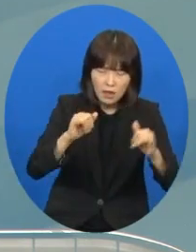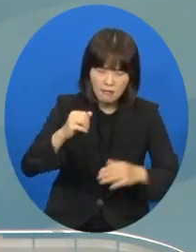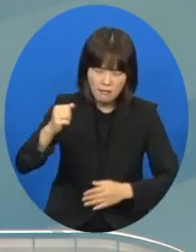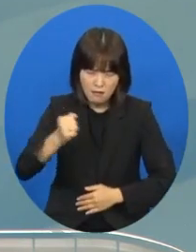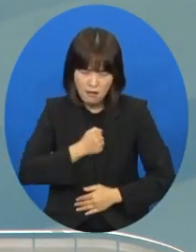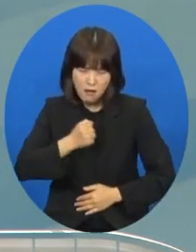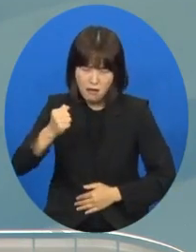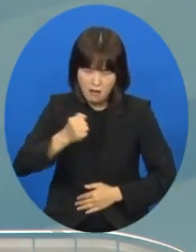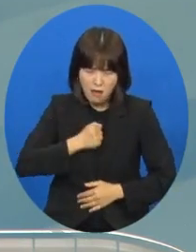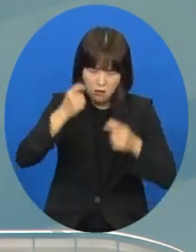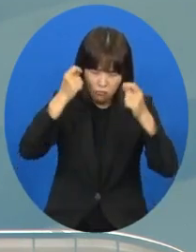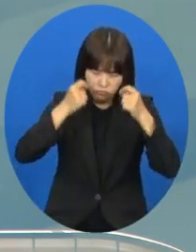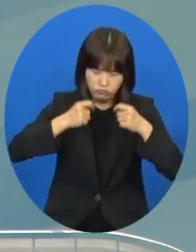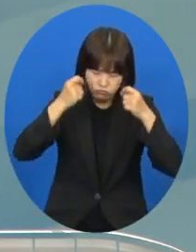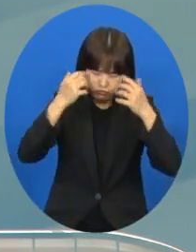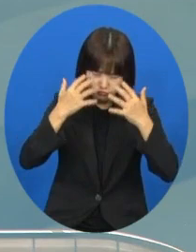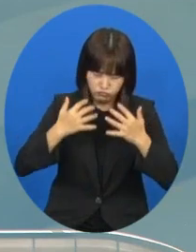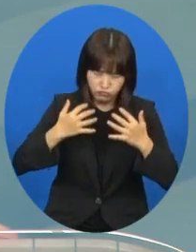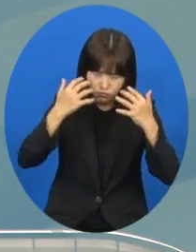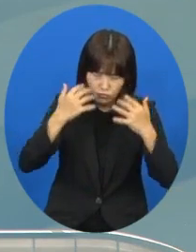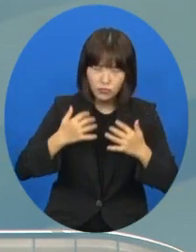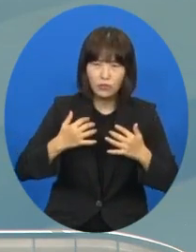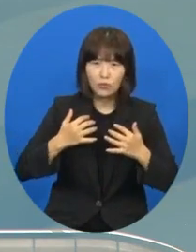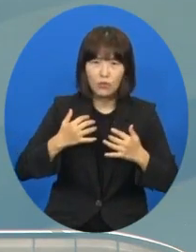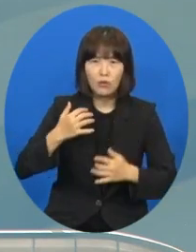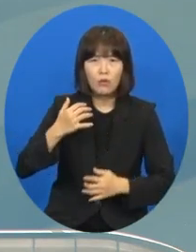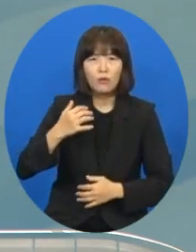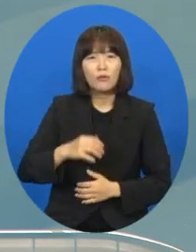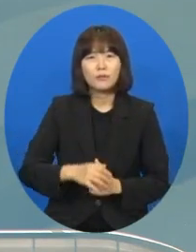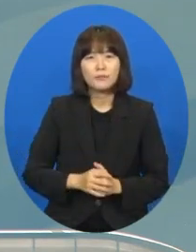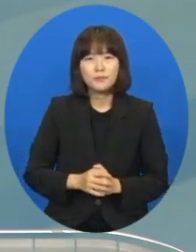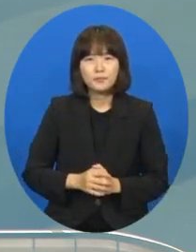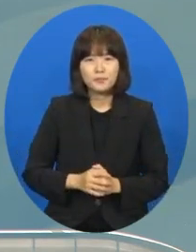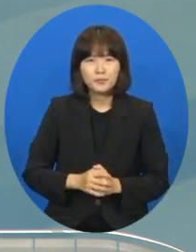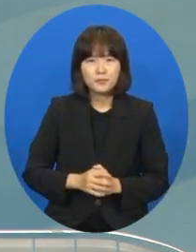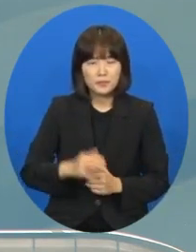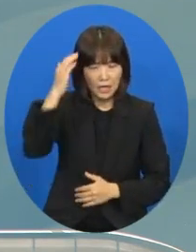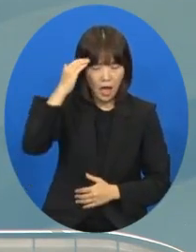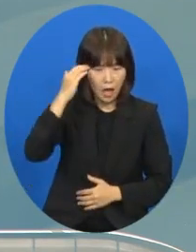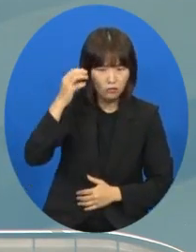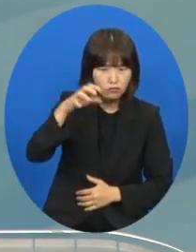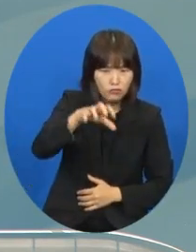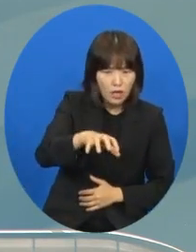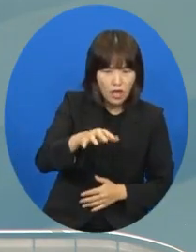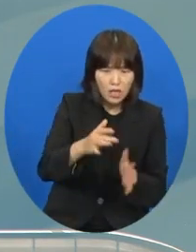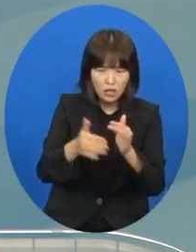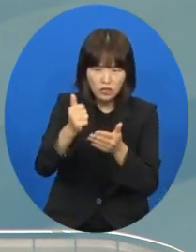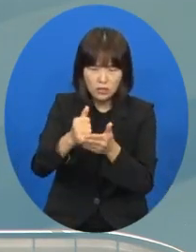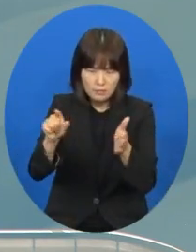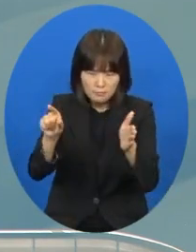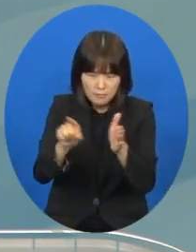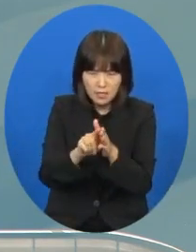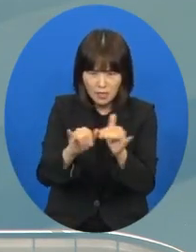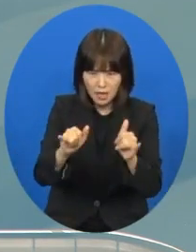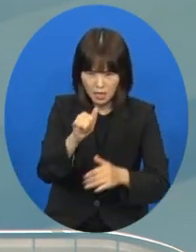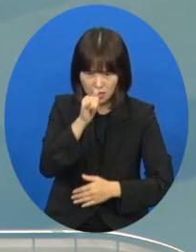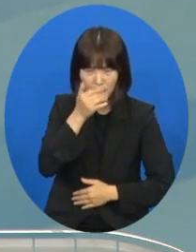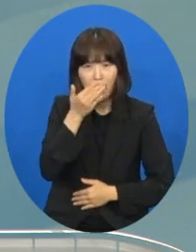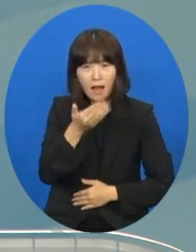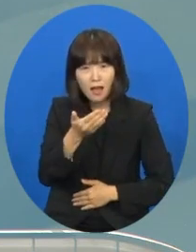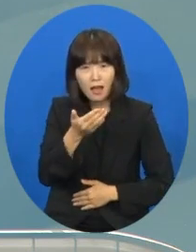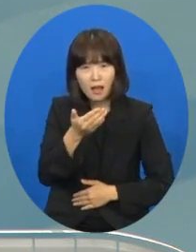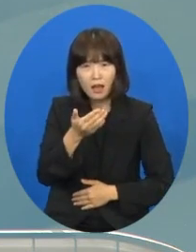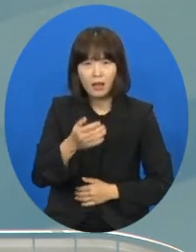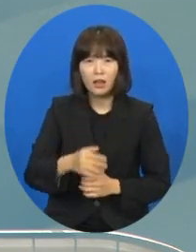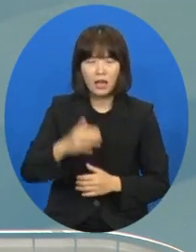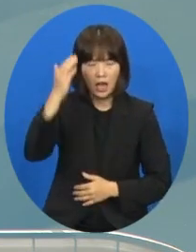치면서 울었다고 그랬어요. 도대체 여기에 예수 믿는 사람이 있을 수 있을까? 도대체